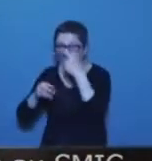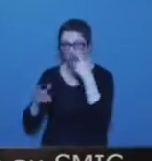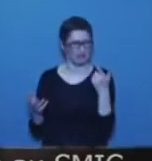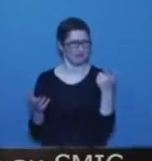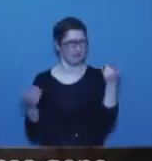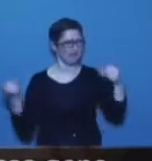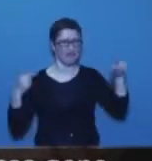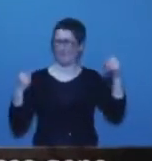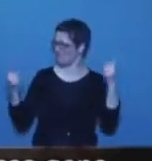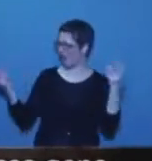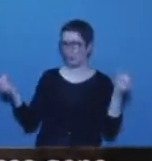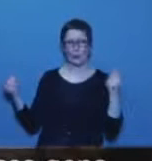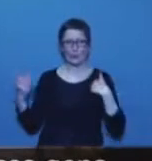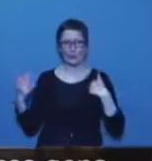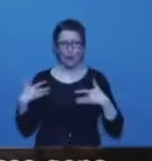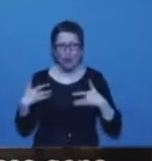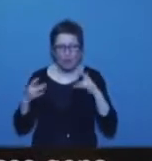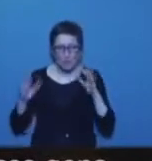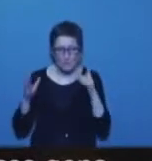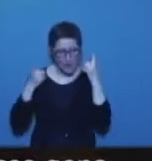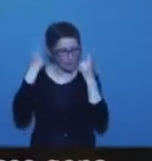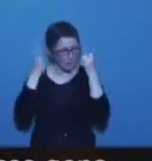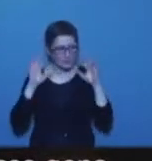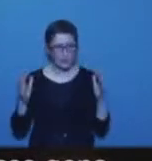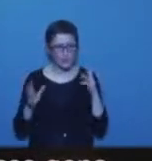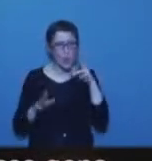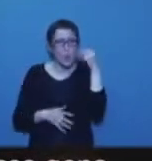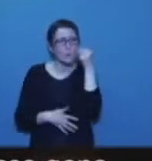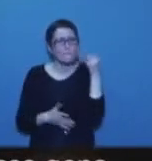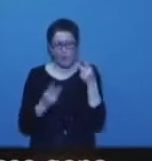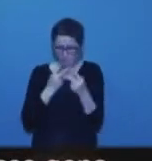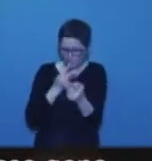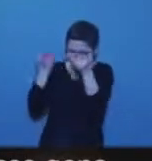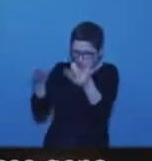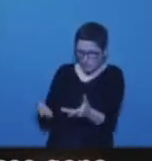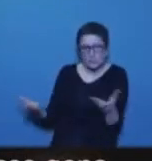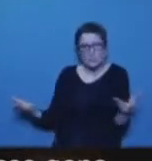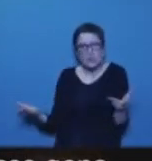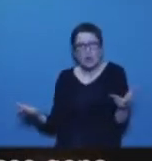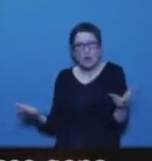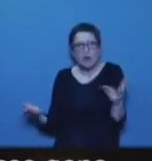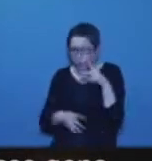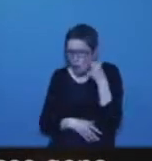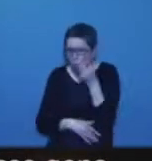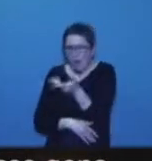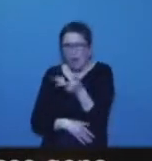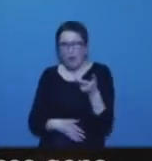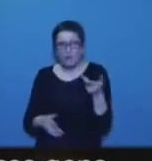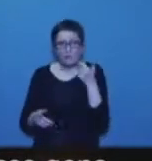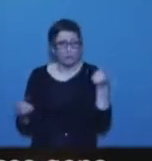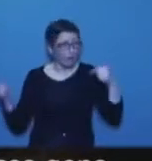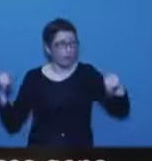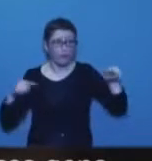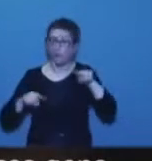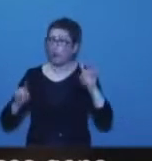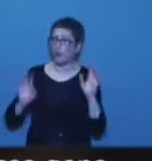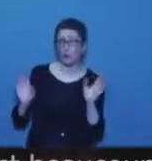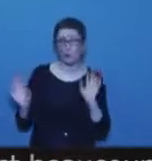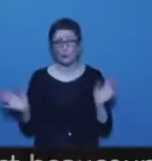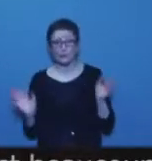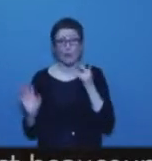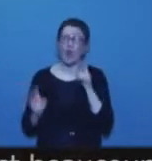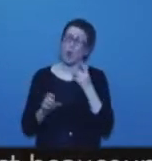Qu'est-ce qu'ils ont dans le ventre? Est-ce qu'ils pensent seulement au fait que c'est des êtres humains qu'ils ont en face d'eux, quand même? Alors, ils sont tous là. Il faut